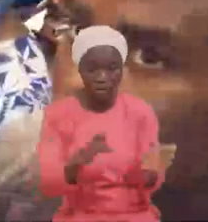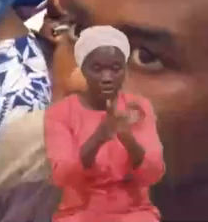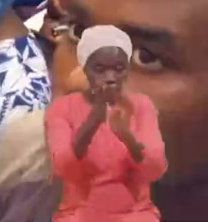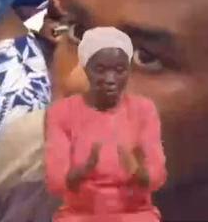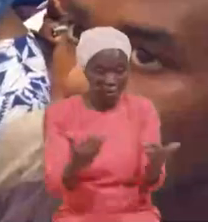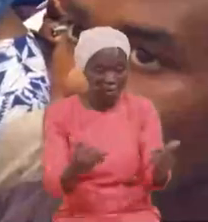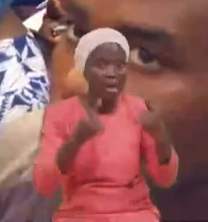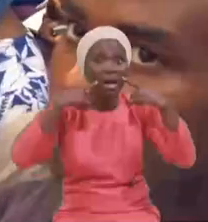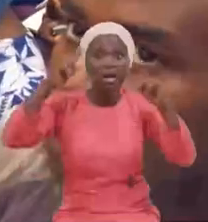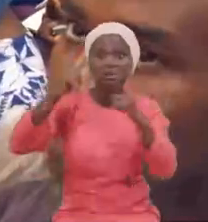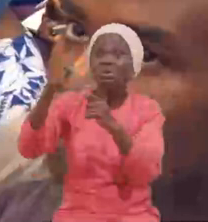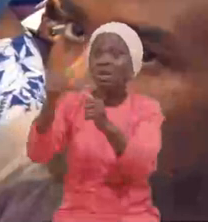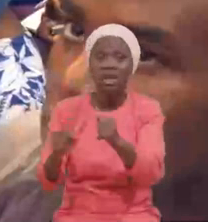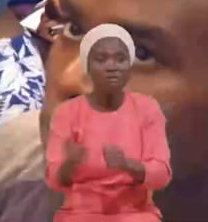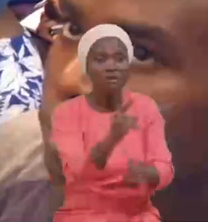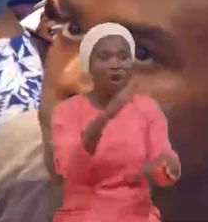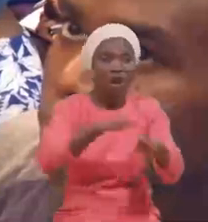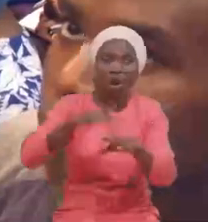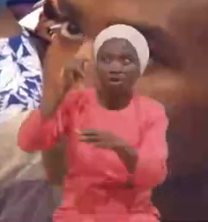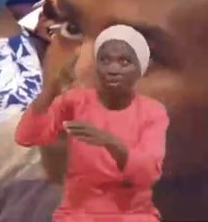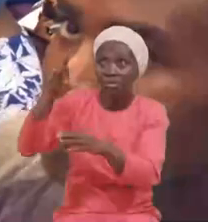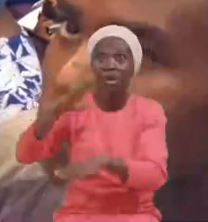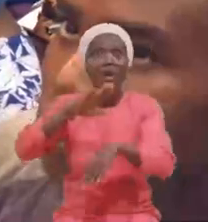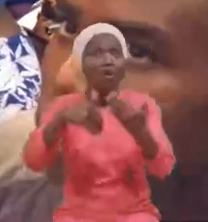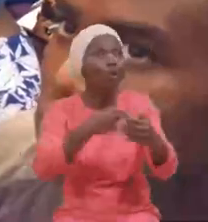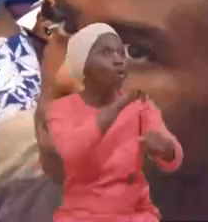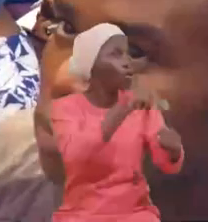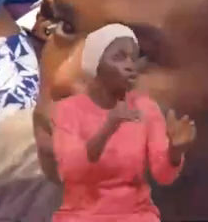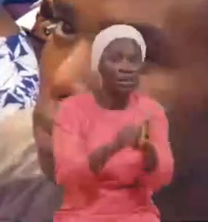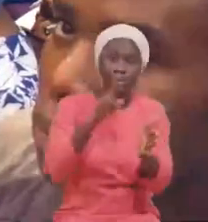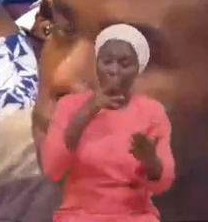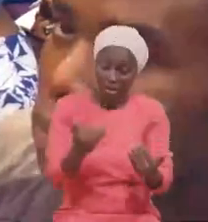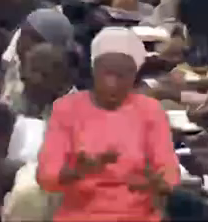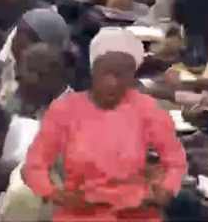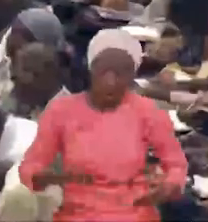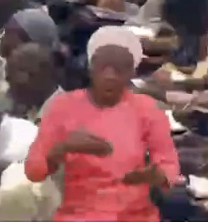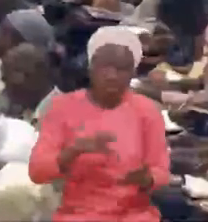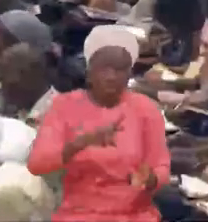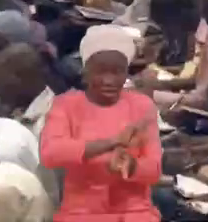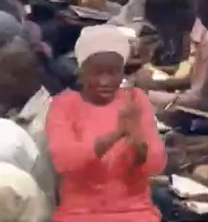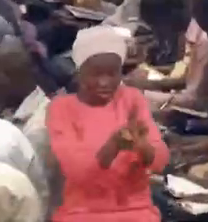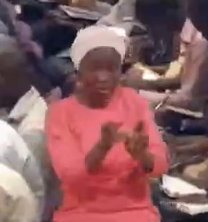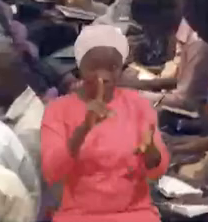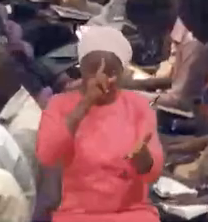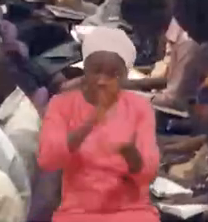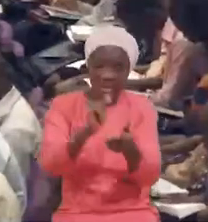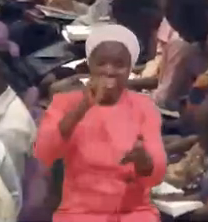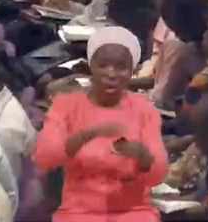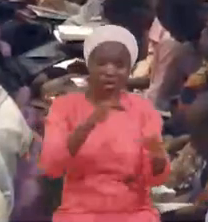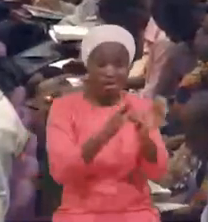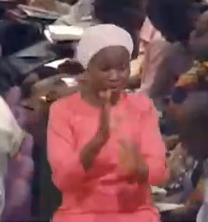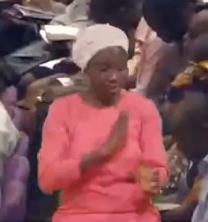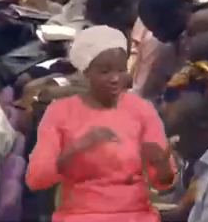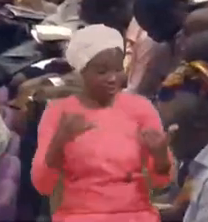à l'autre côté là-bas, que va dire à tout le monde, va dire à la radio, va dire à tout le monde que maintenant tu es né de nouveau maintenant, que tu crois au